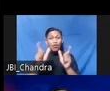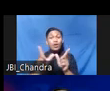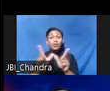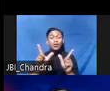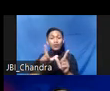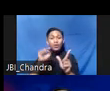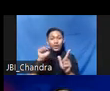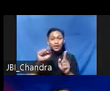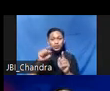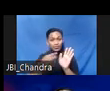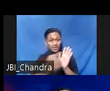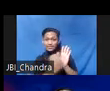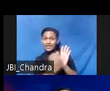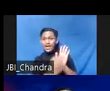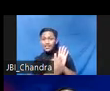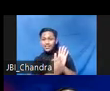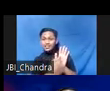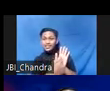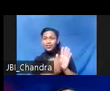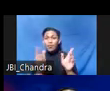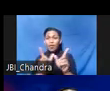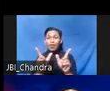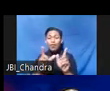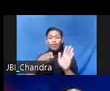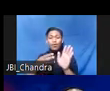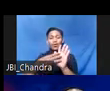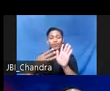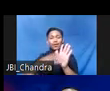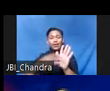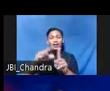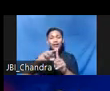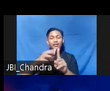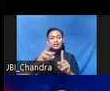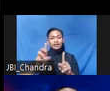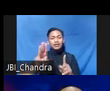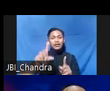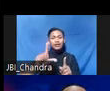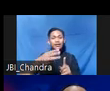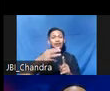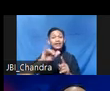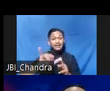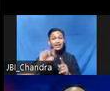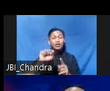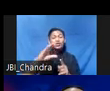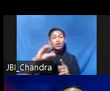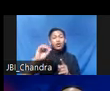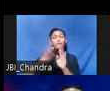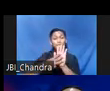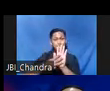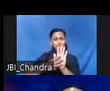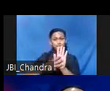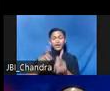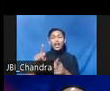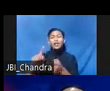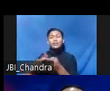data diri nanti tinggal mengisi diikuti langkahnya nanti akan memiliki akun ataupun kalau teman-teman sudah